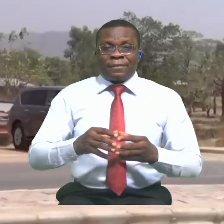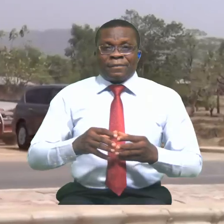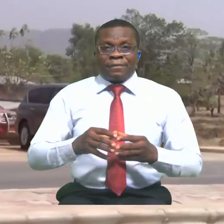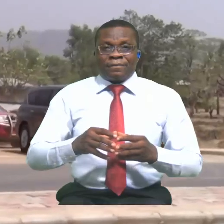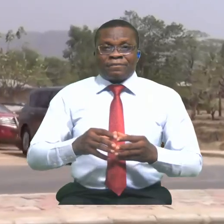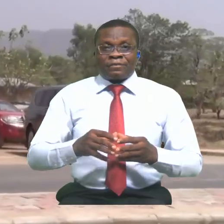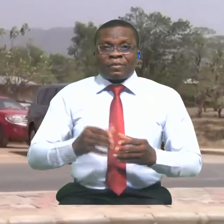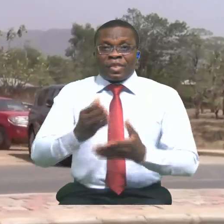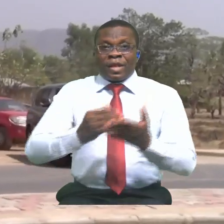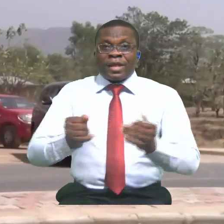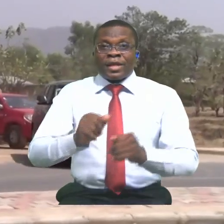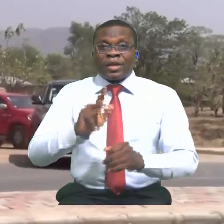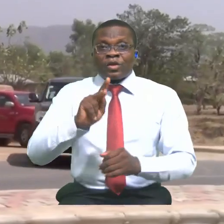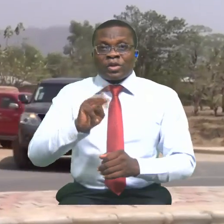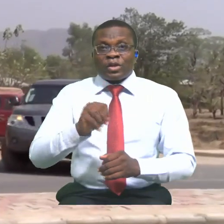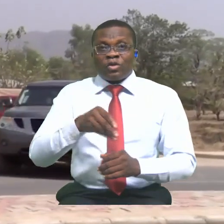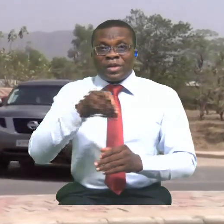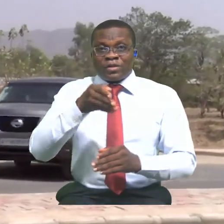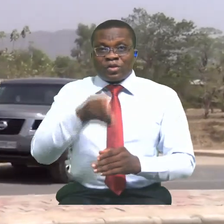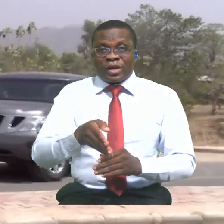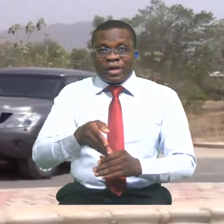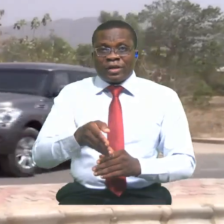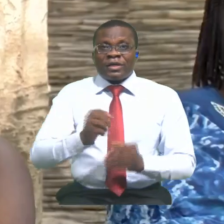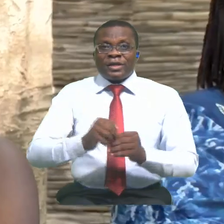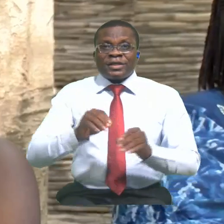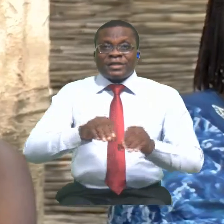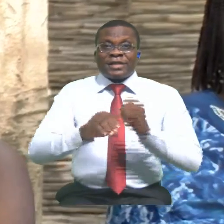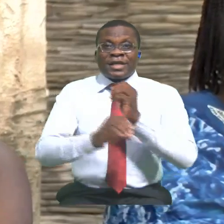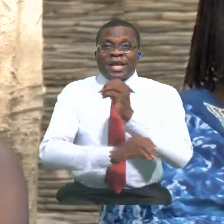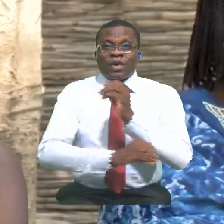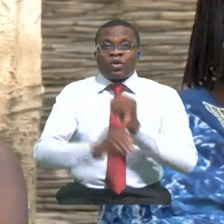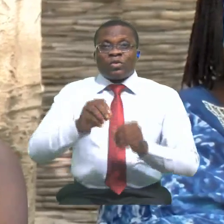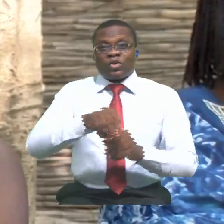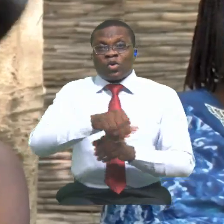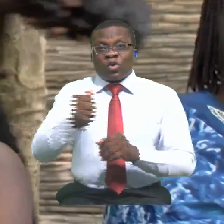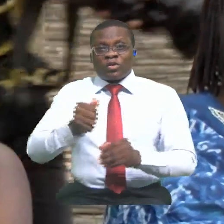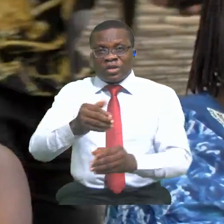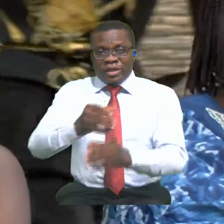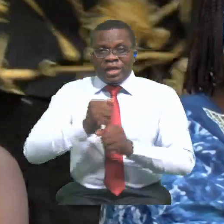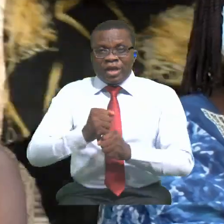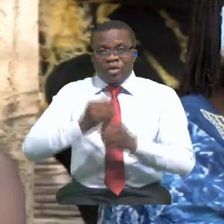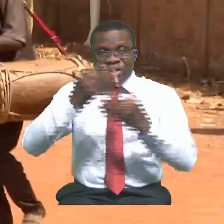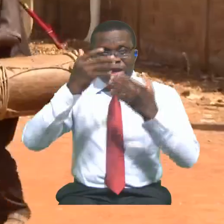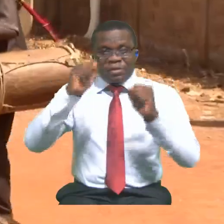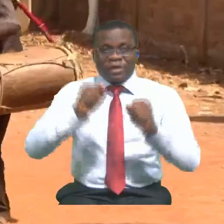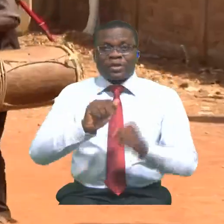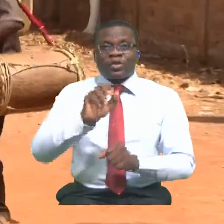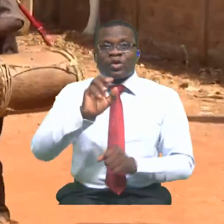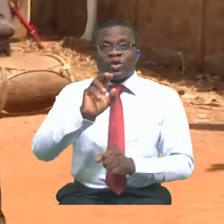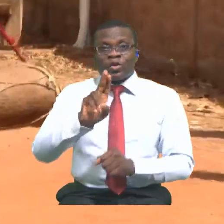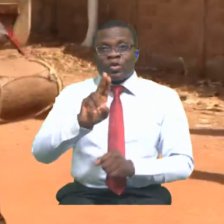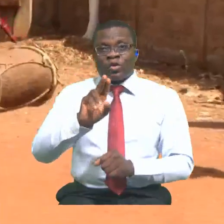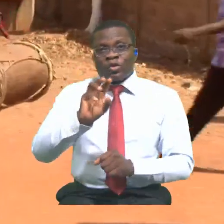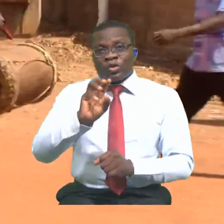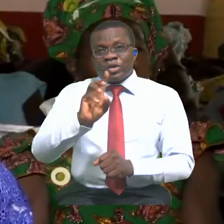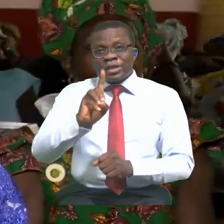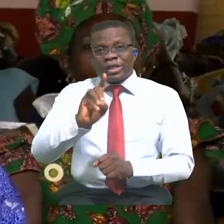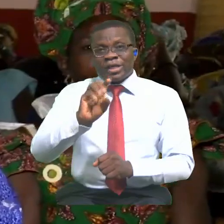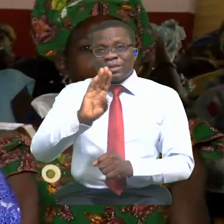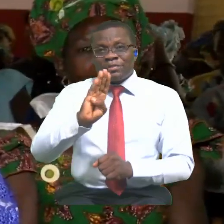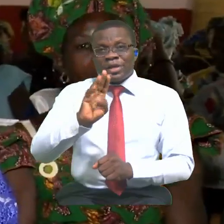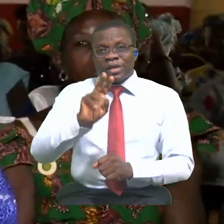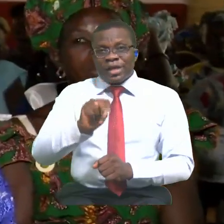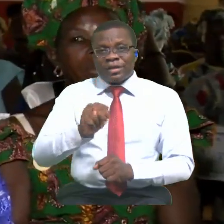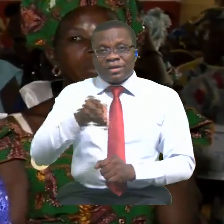À quelques kilomètres de Bukumbe, c'est la commune de Tukuntuna qui accueille la présidente de l'UDBN. Ici,